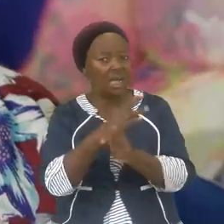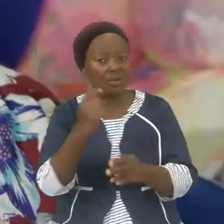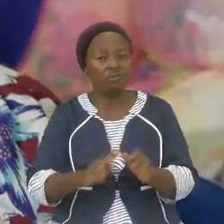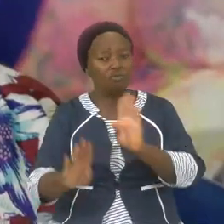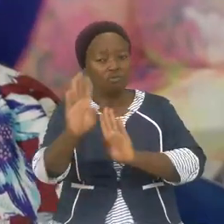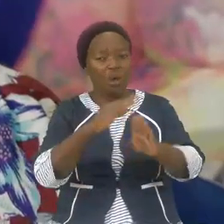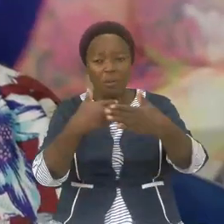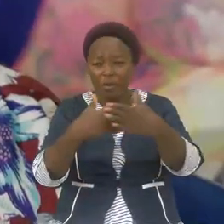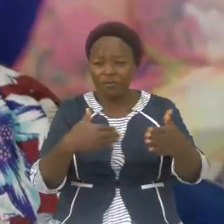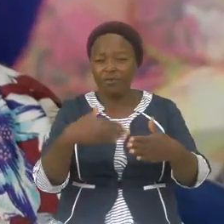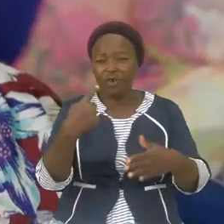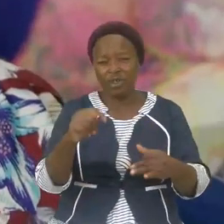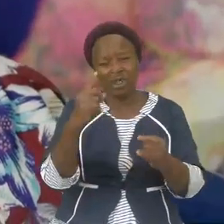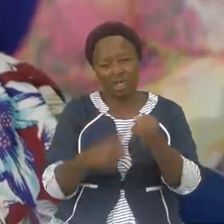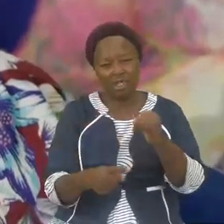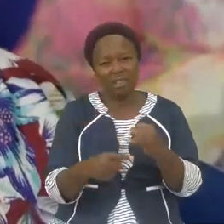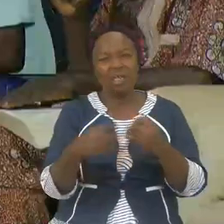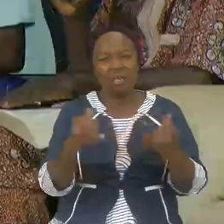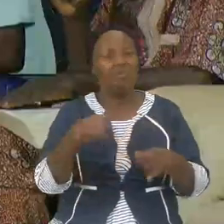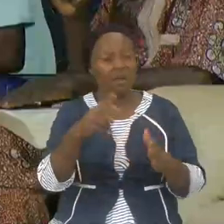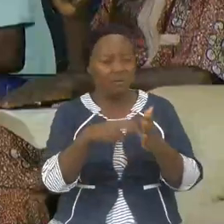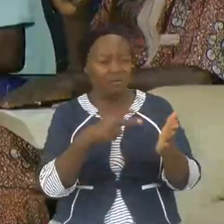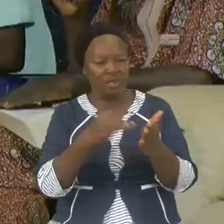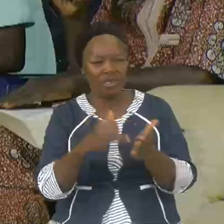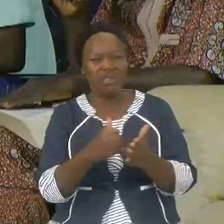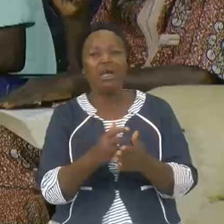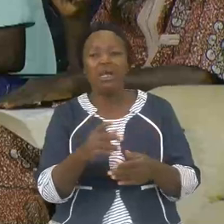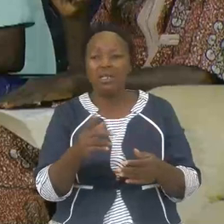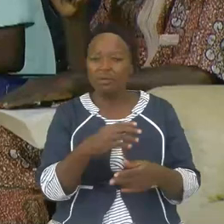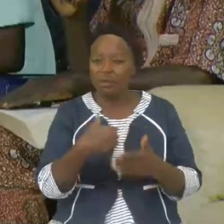envergure. C'est pourquoi nous parlons du temps de détresse avant la fin.